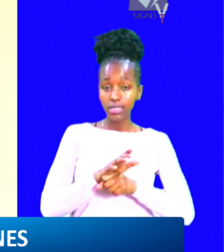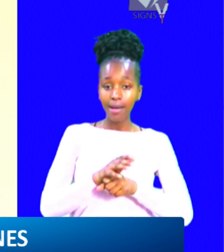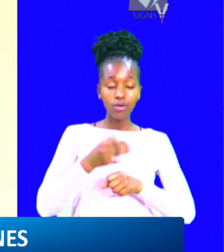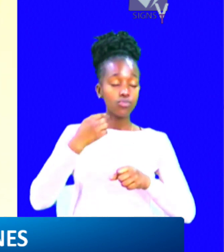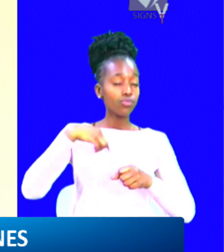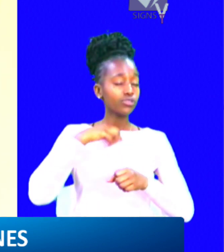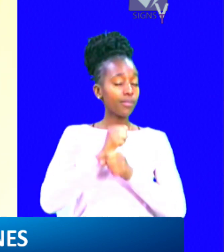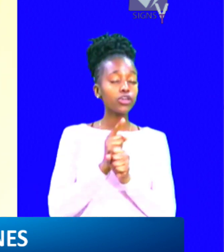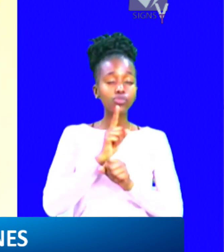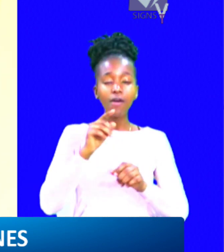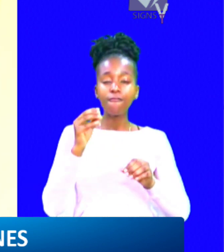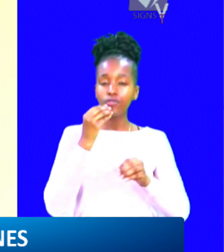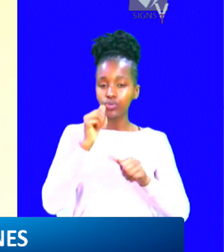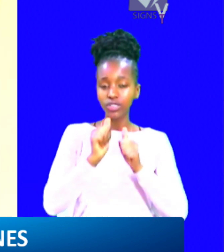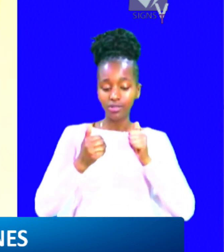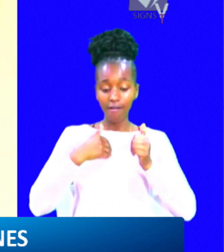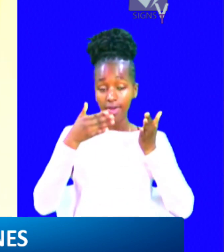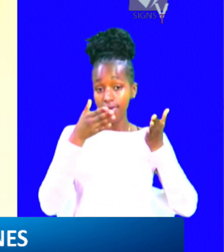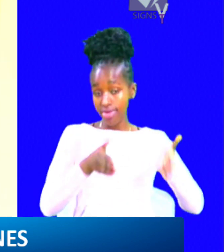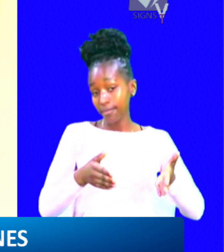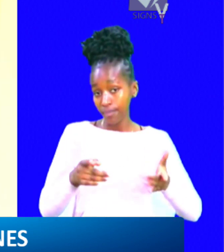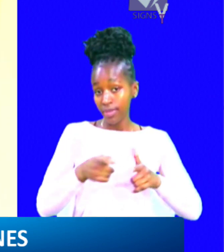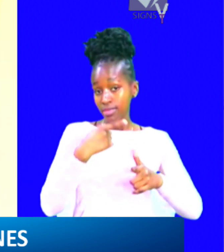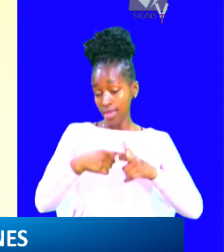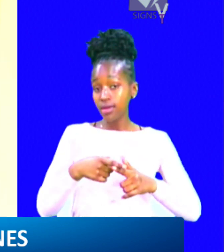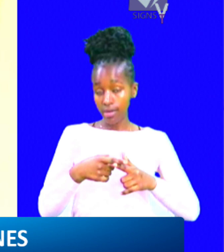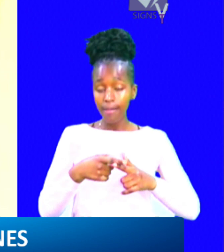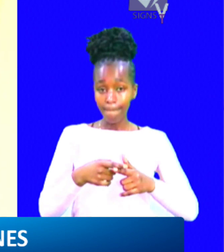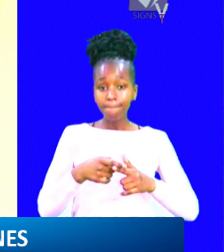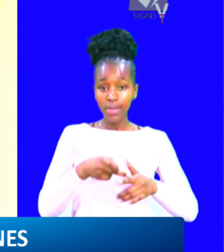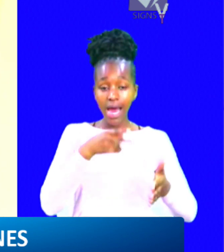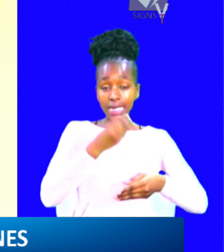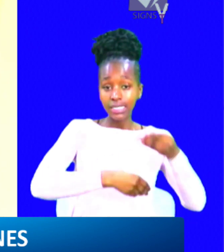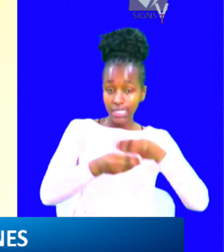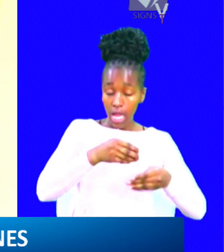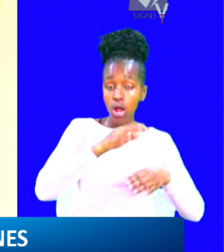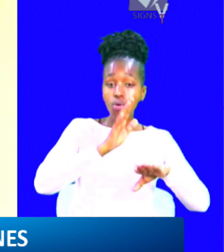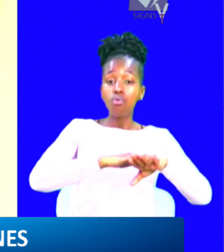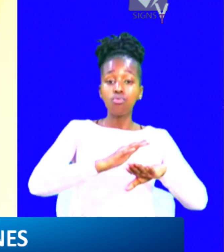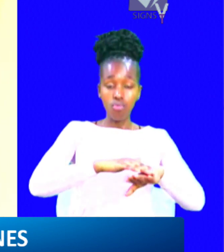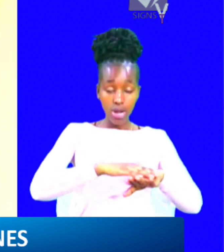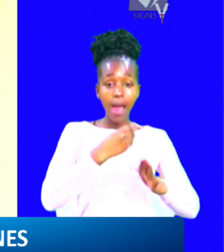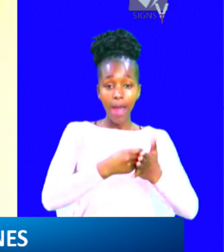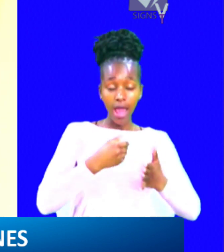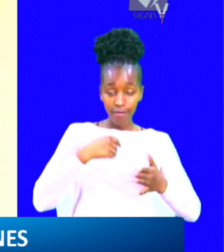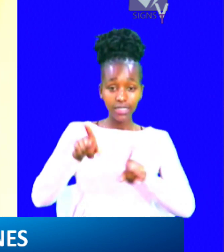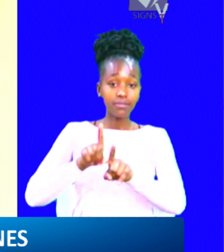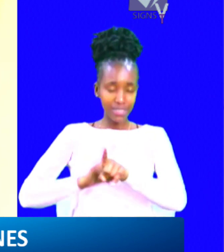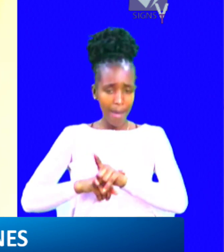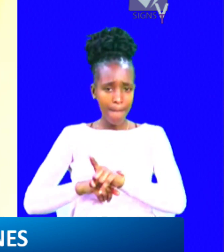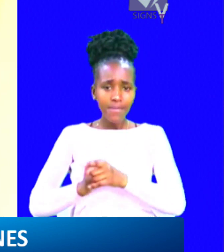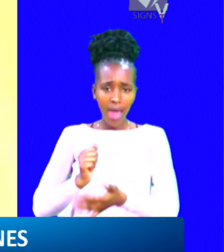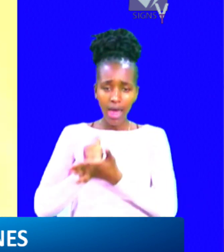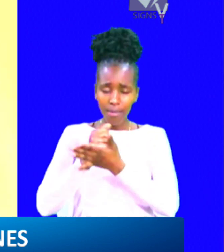chakula mliozalisha mnapata bei ya sawasawa, na vile vile mtatusaidia kulisha